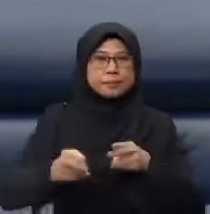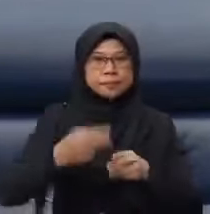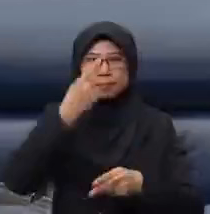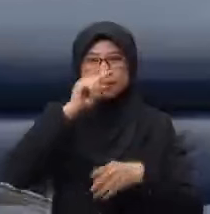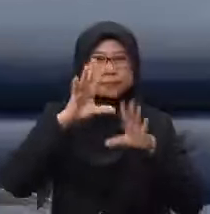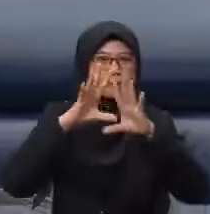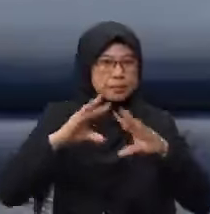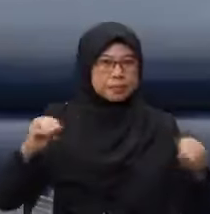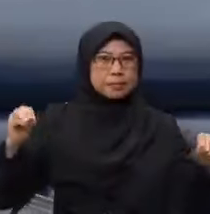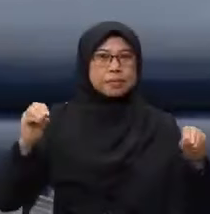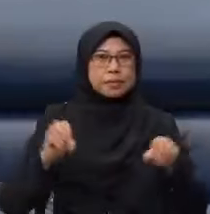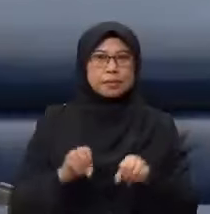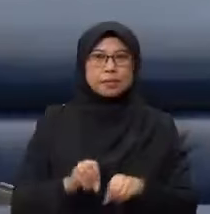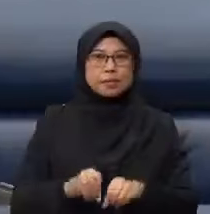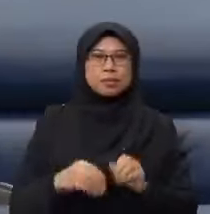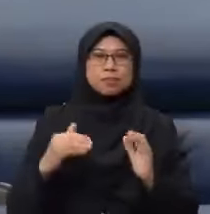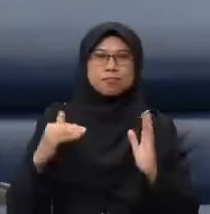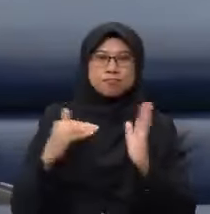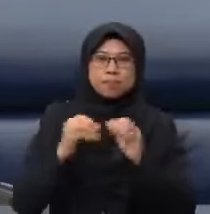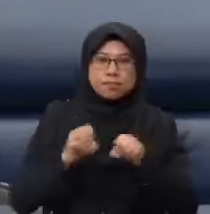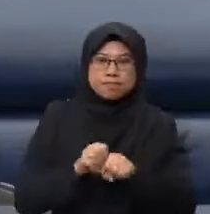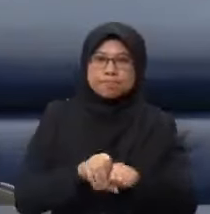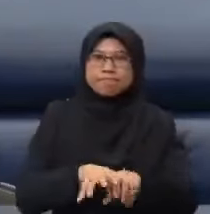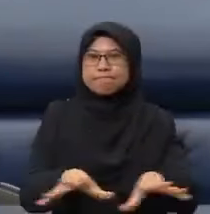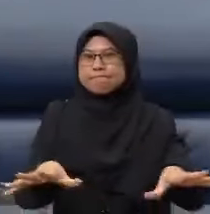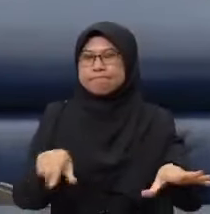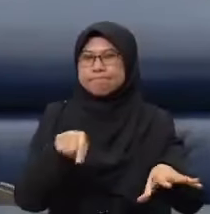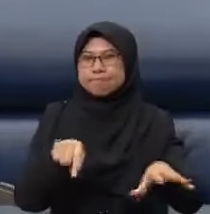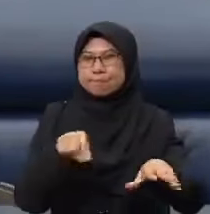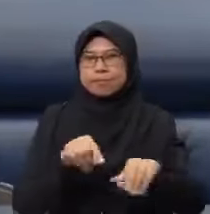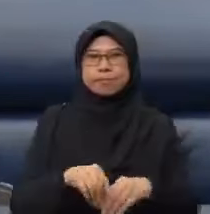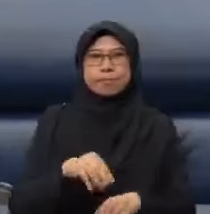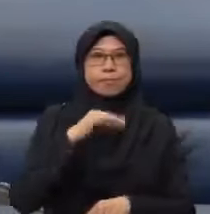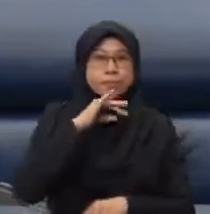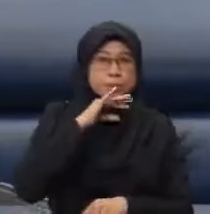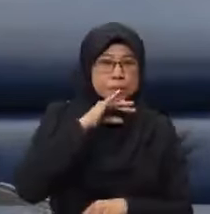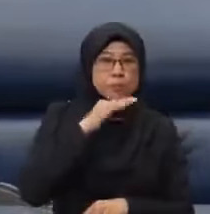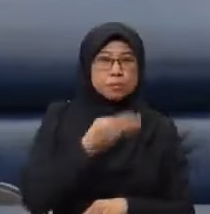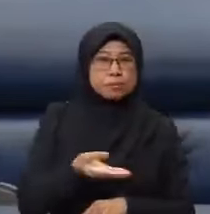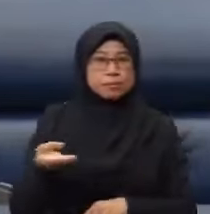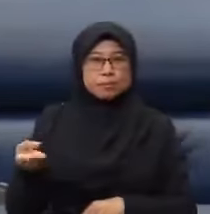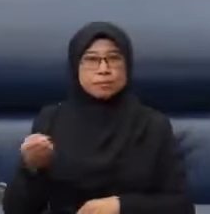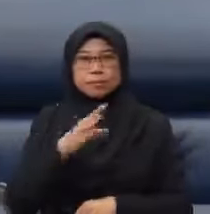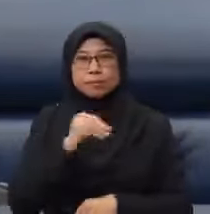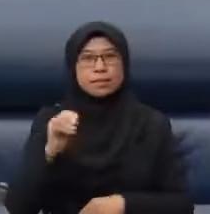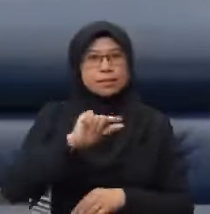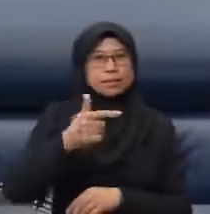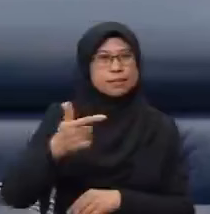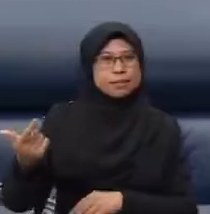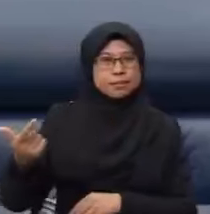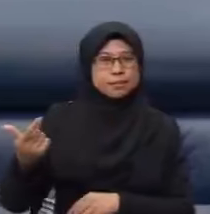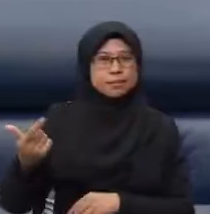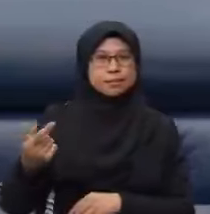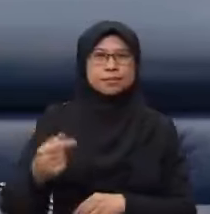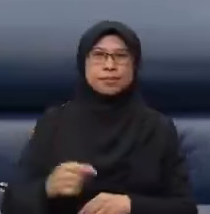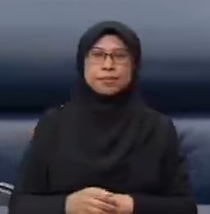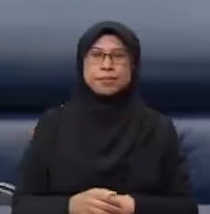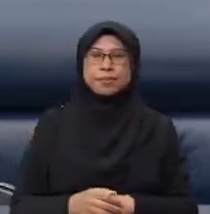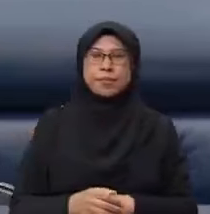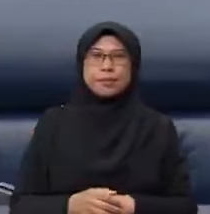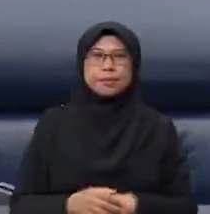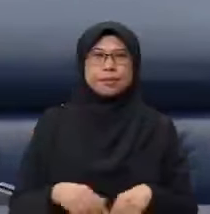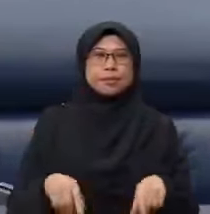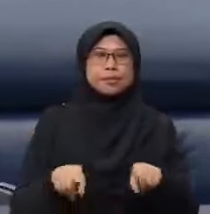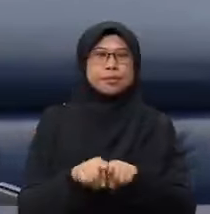menangani sebaran bahan seperti bahan lucah dan juga beberapa perkara yang lain dia bersifat dengan izin